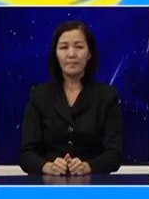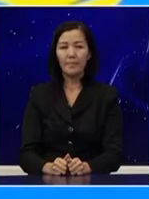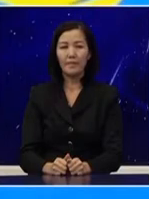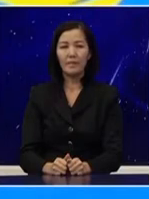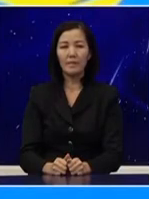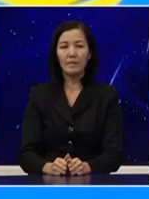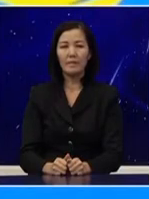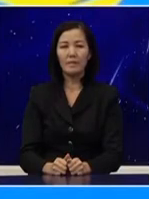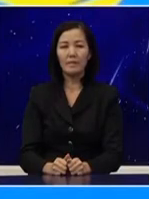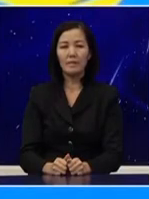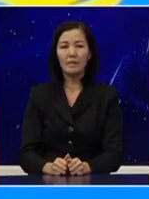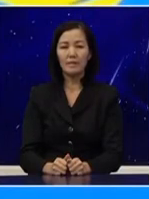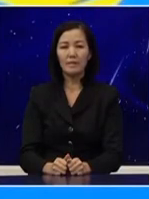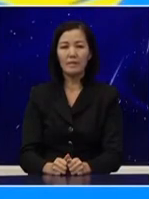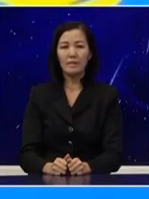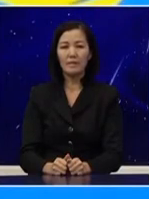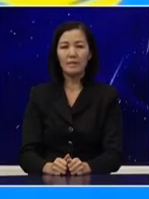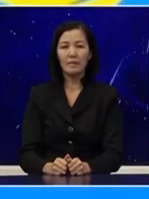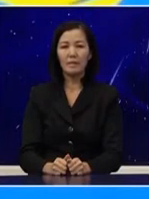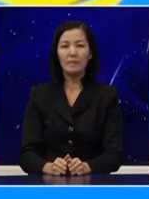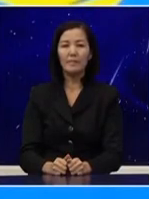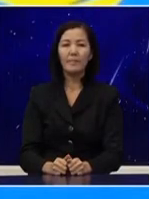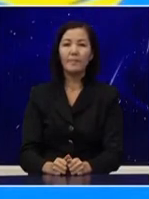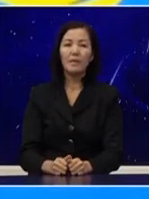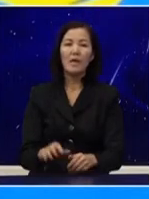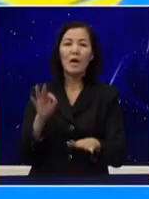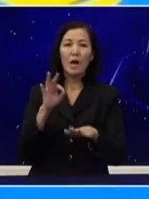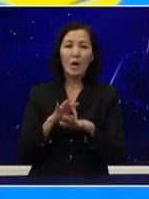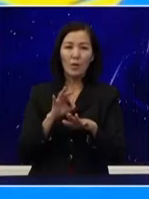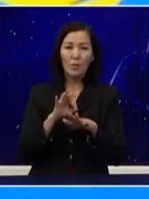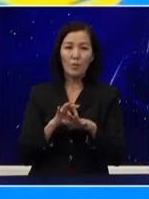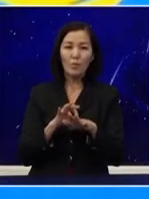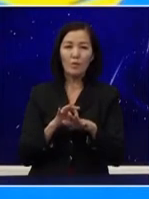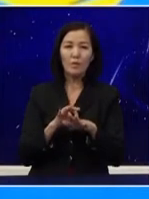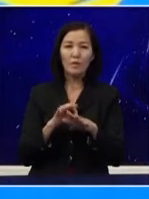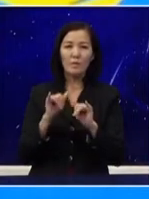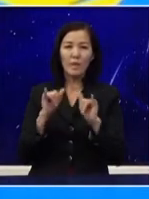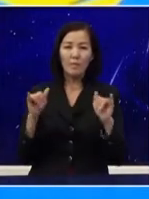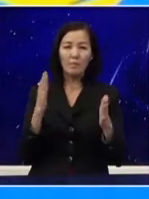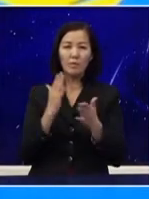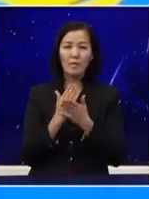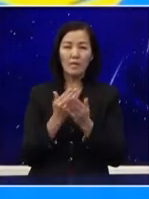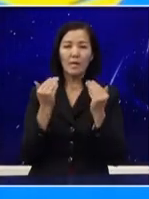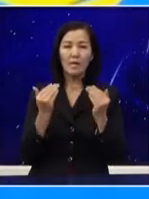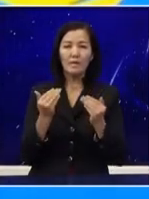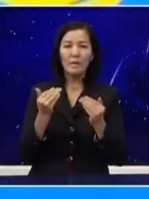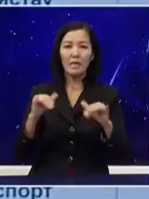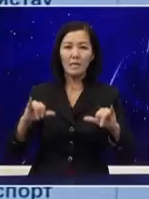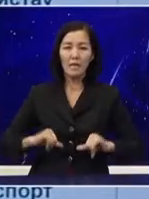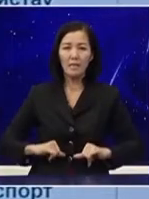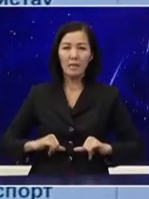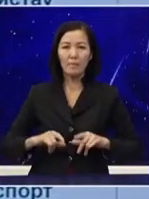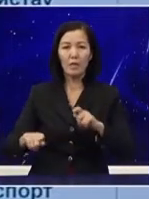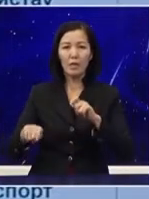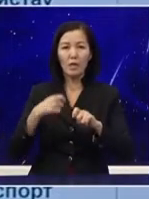Ситуация в зарубежных странах. Карантин режимінің әлсіреуімен бірге карантин тәртібін бұзу жағдайлары 34%-дан 47%-ға